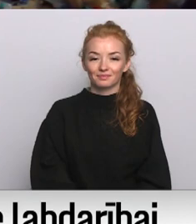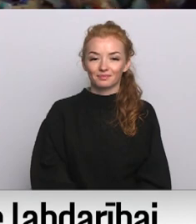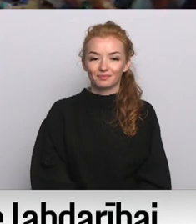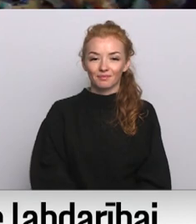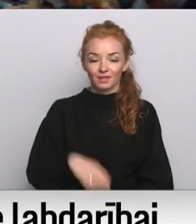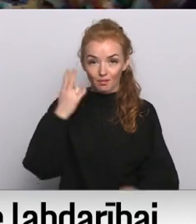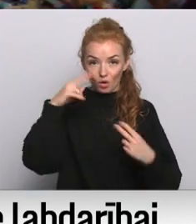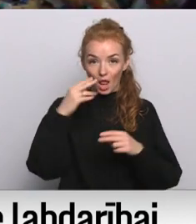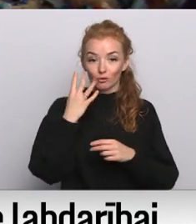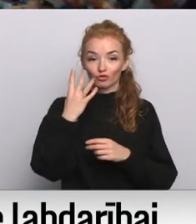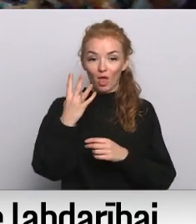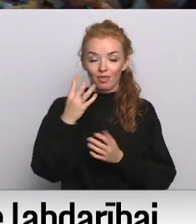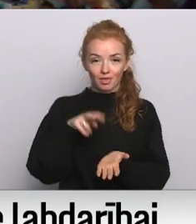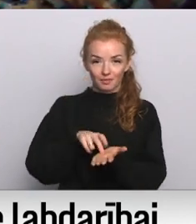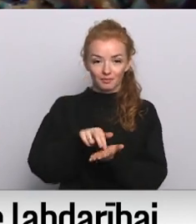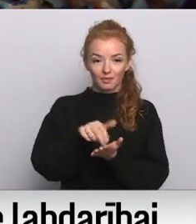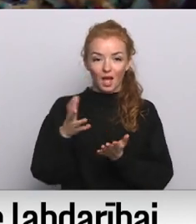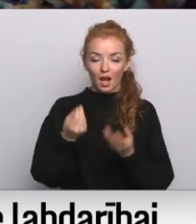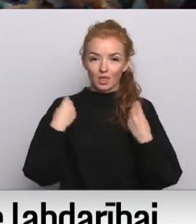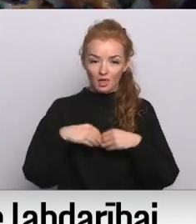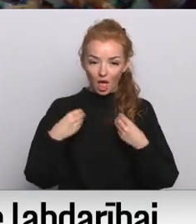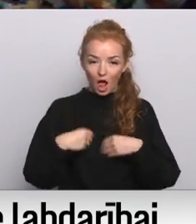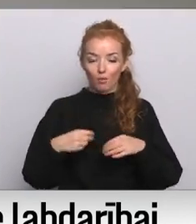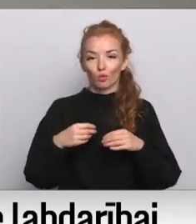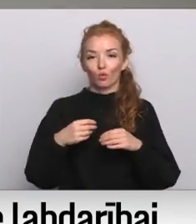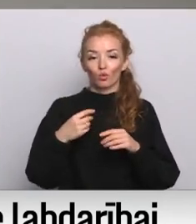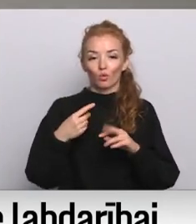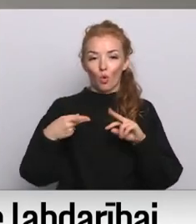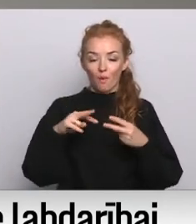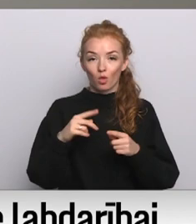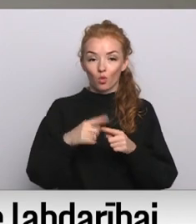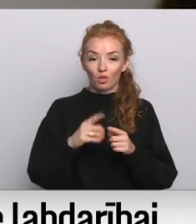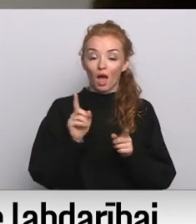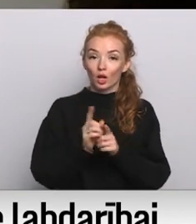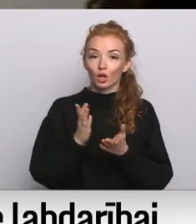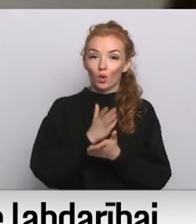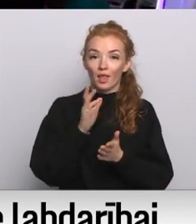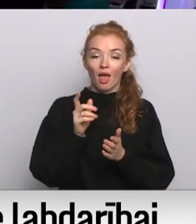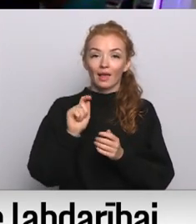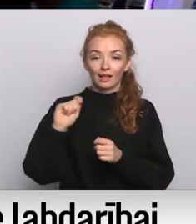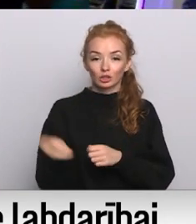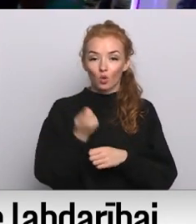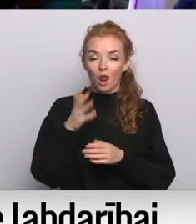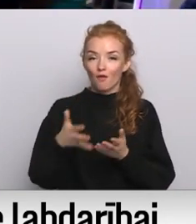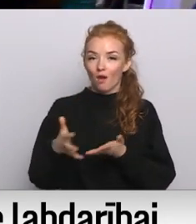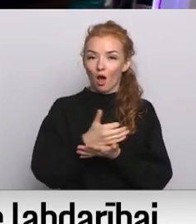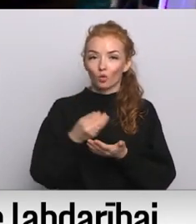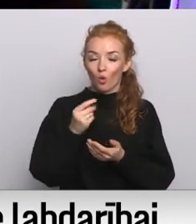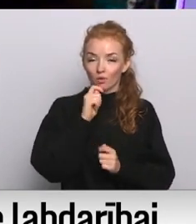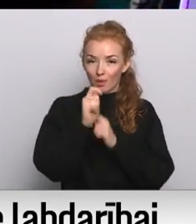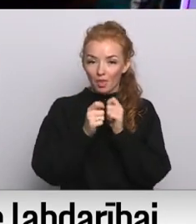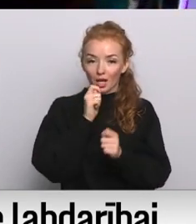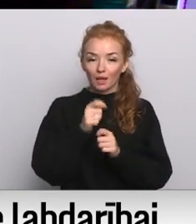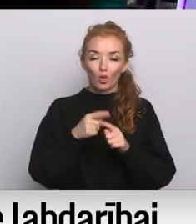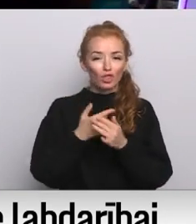Modelēm ir 4 uznācieni ar pauzēm tērpu nomaiņai. Tikmēr notiek izsoles, vācot naudu labdarībai un dažādas